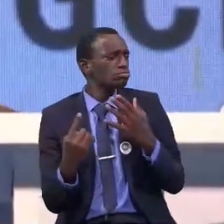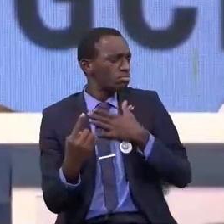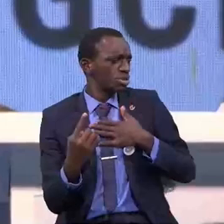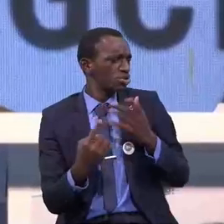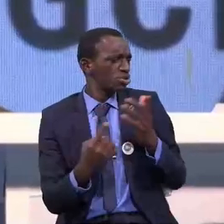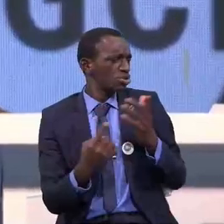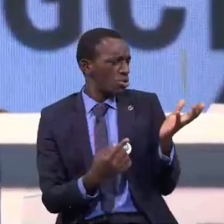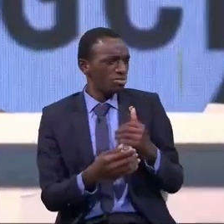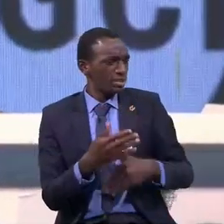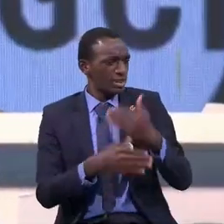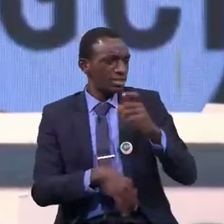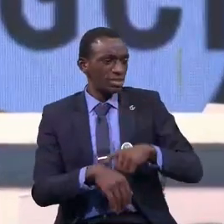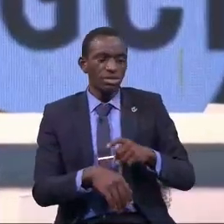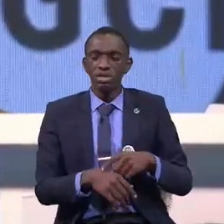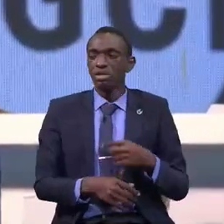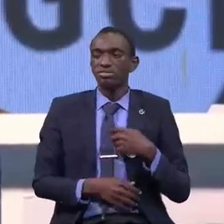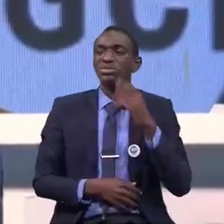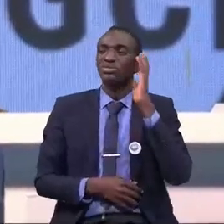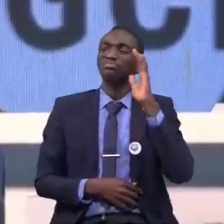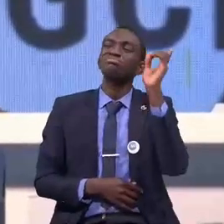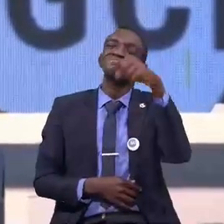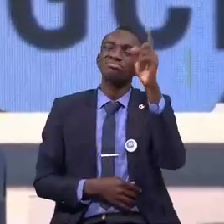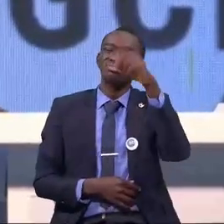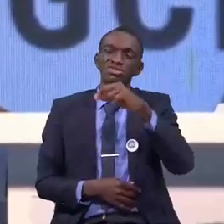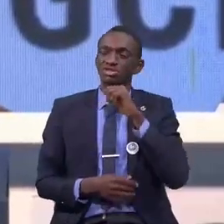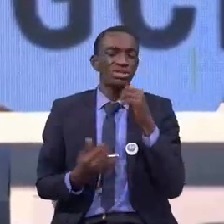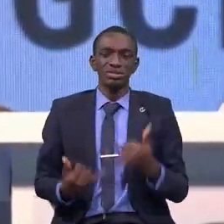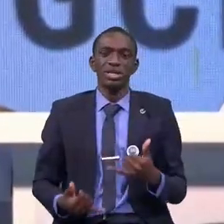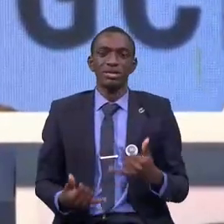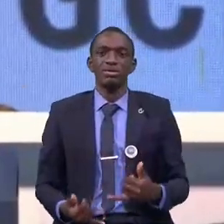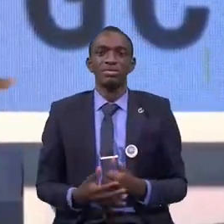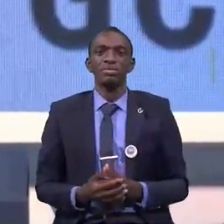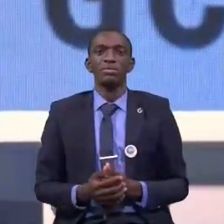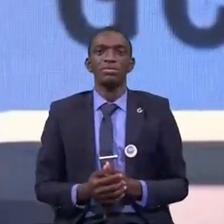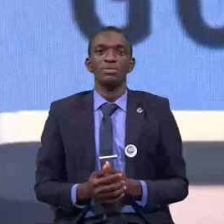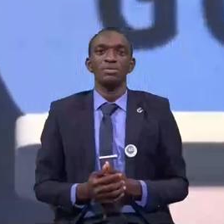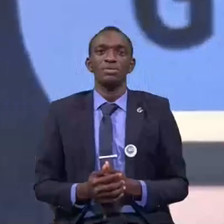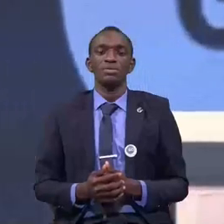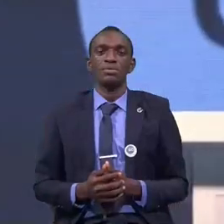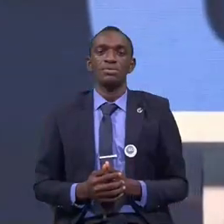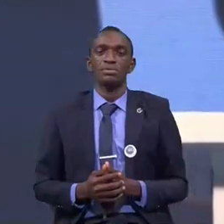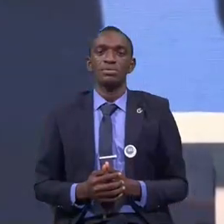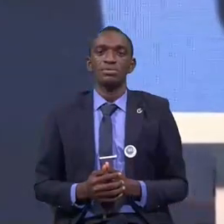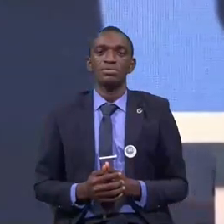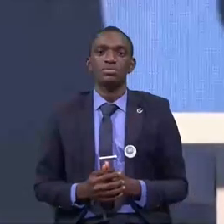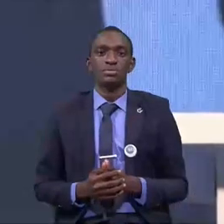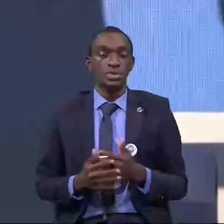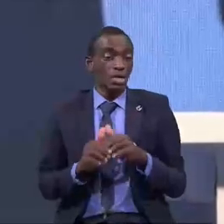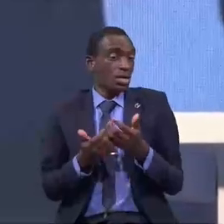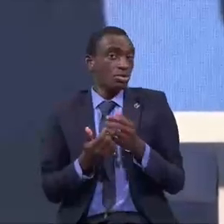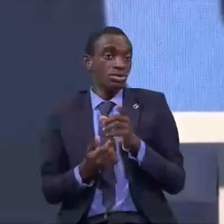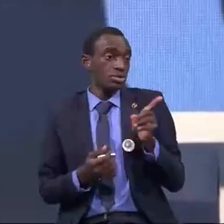et maintenant le conseiller a même assez vraiment sérieux et il vient, tu traînes les pas, tu dis viens la prochaine fois. Ou ouais, même ton